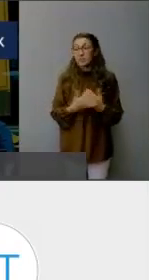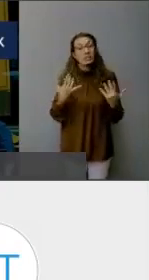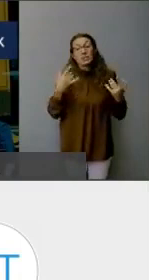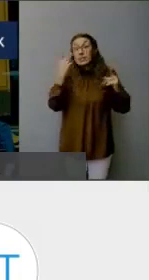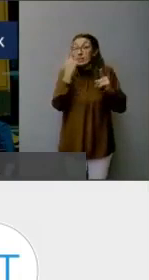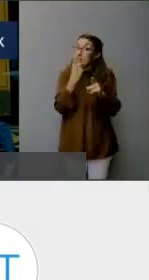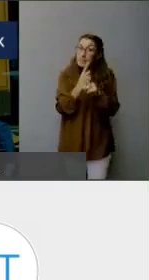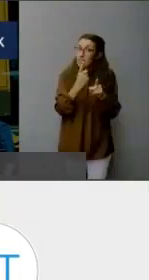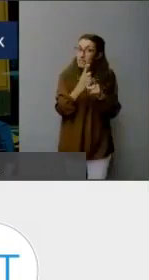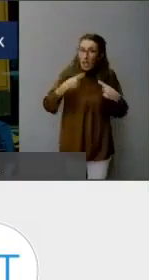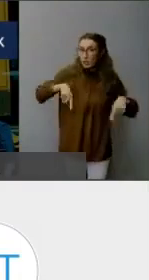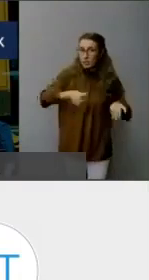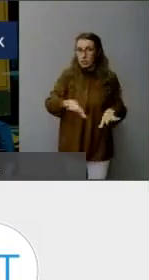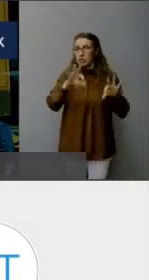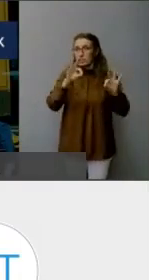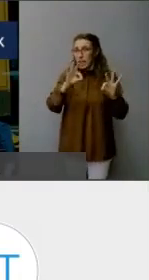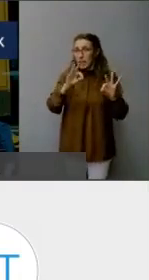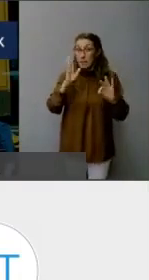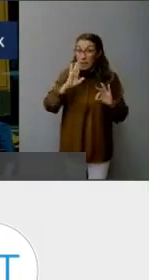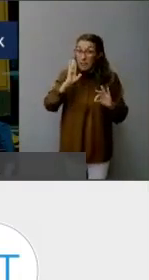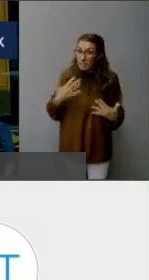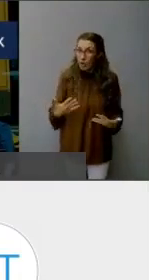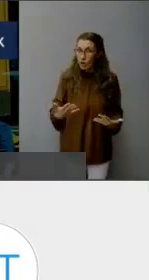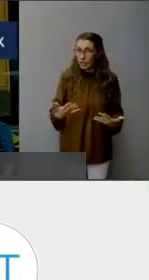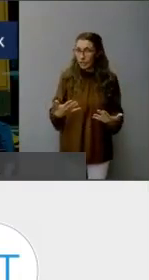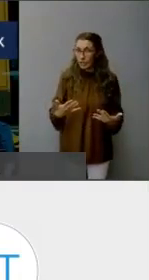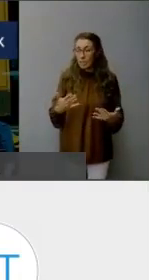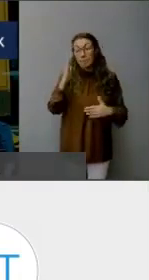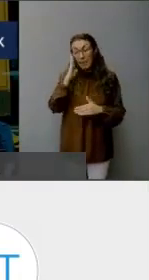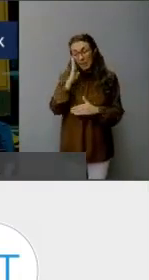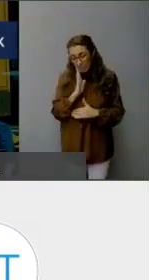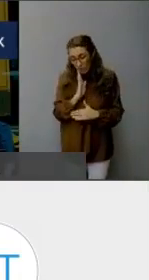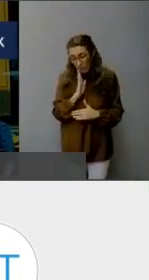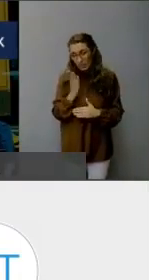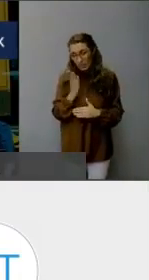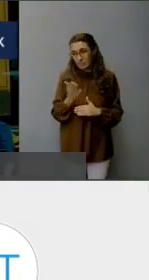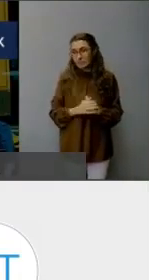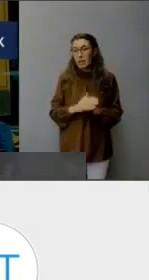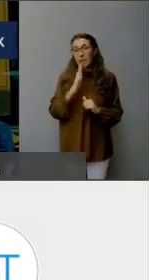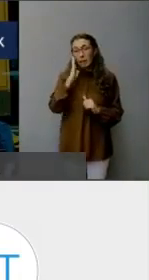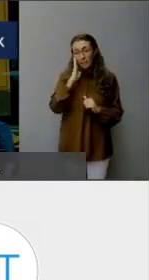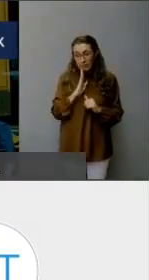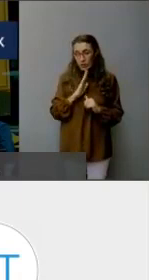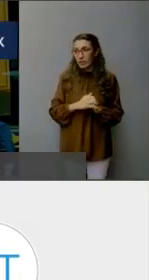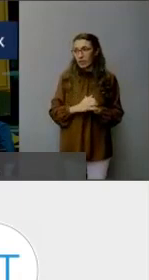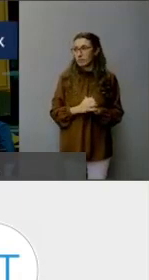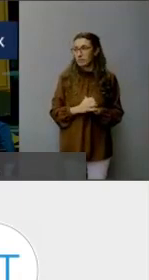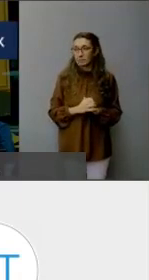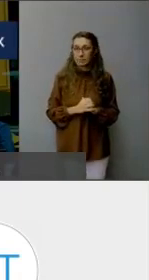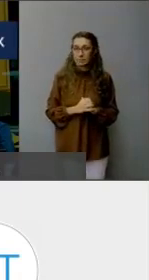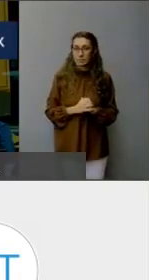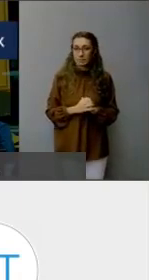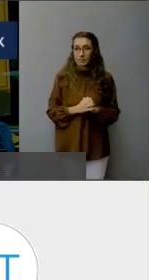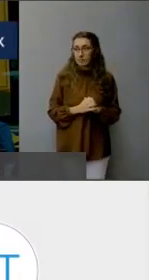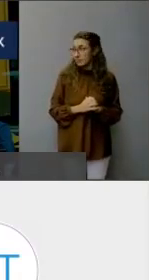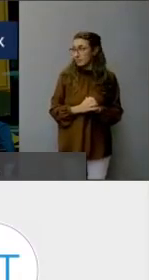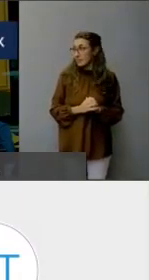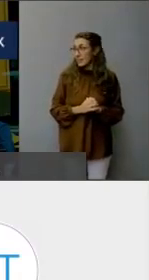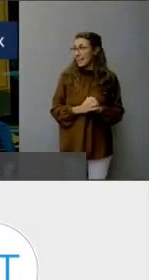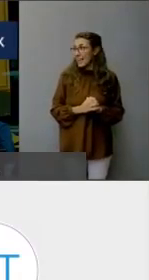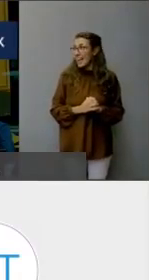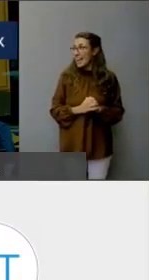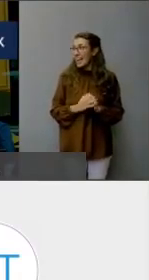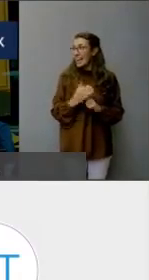sospendere la seduta per favore per favore per favore grazie